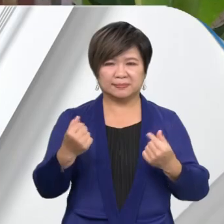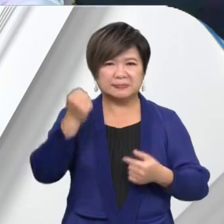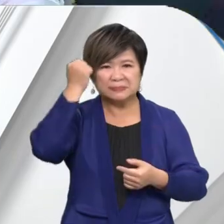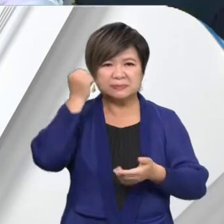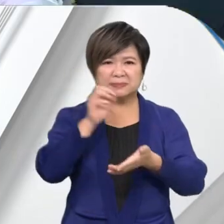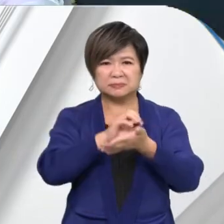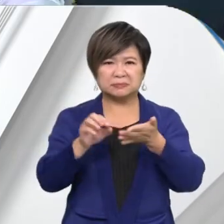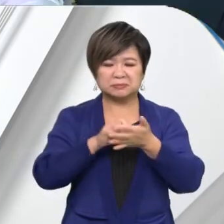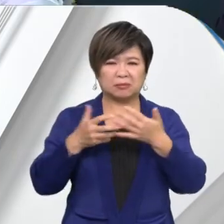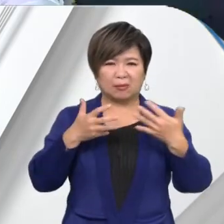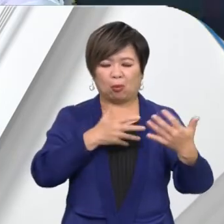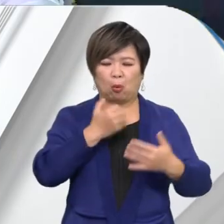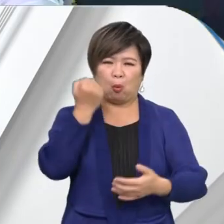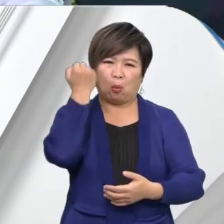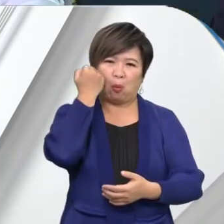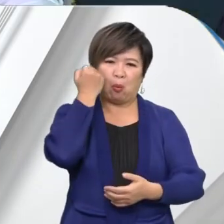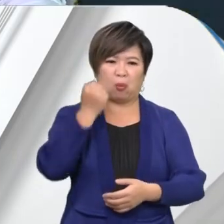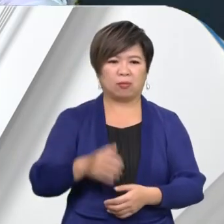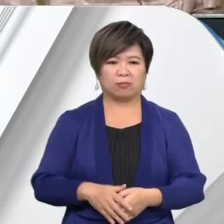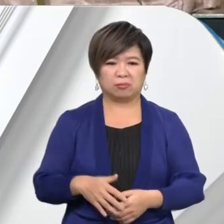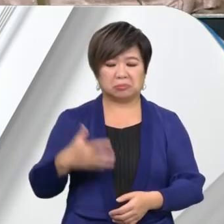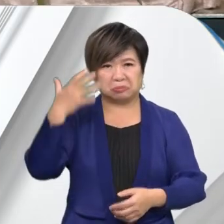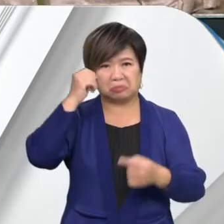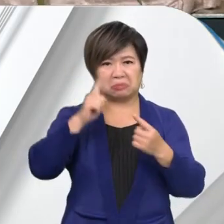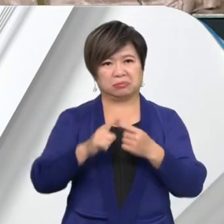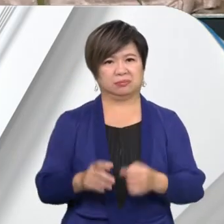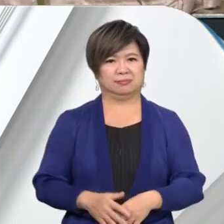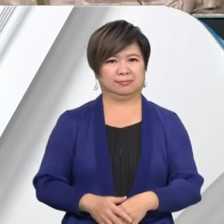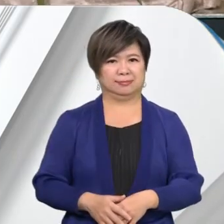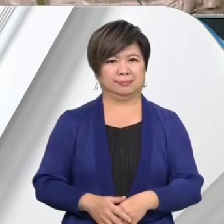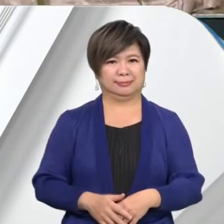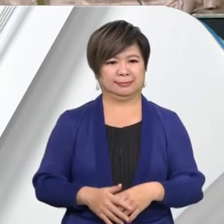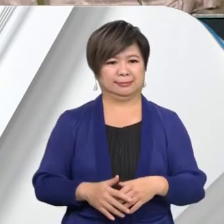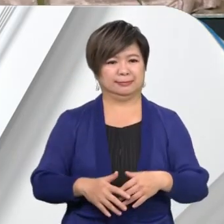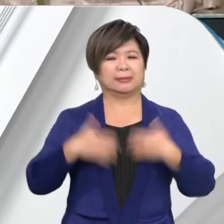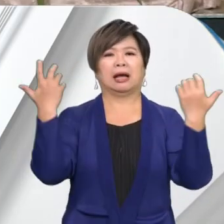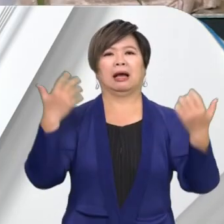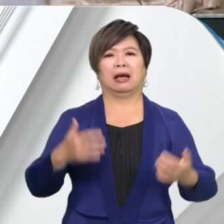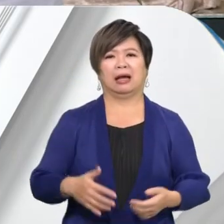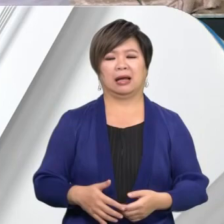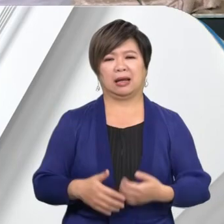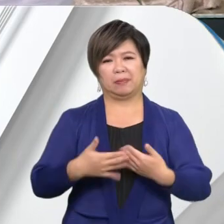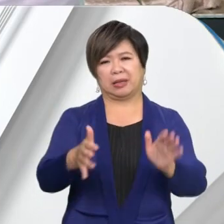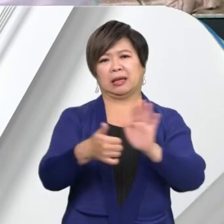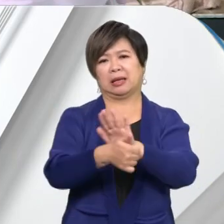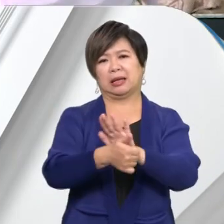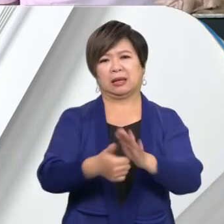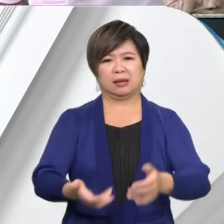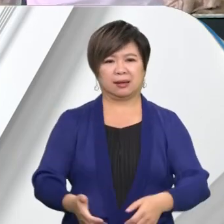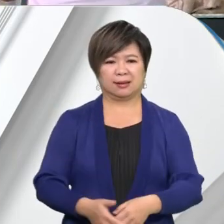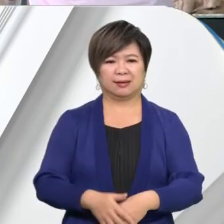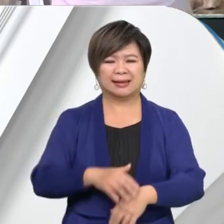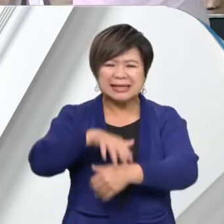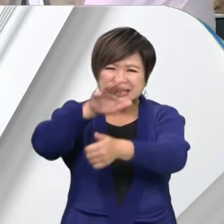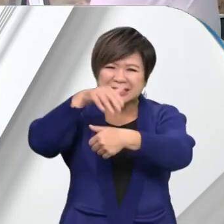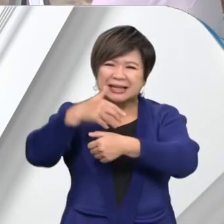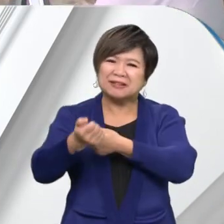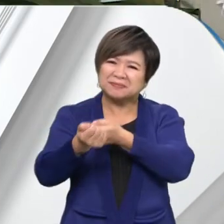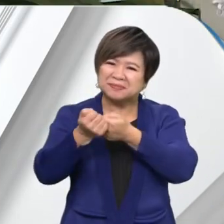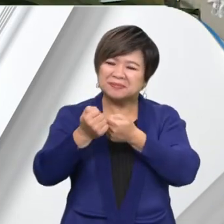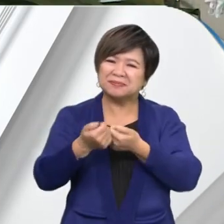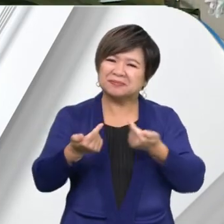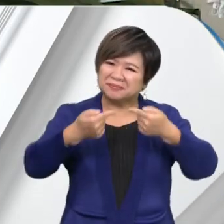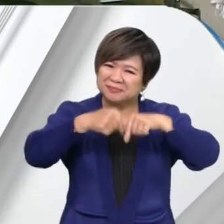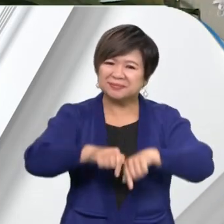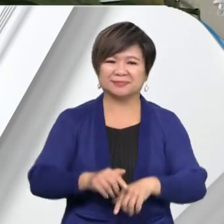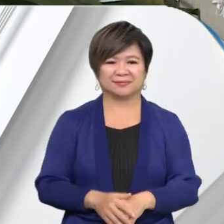多的苦。 好啊，有的长辈会查了又讲，哎，没演的啦，哎，没啦，我们要去把它找回来，融合一下。